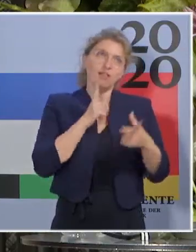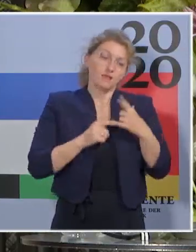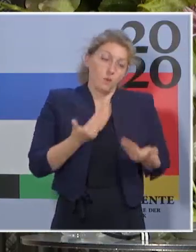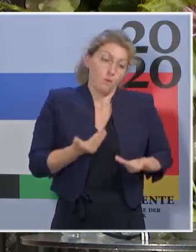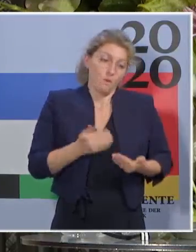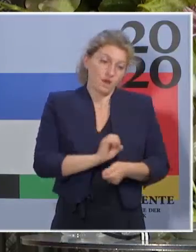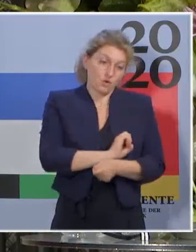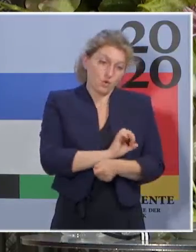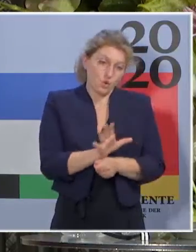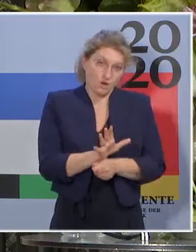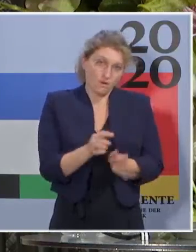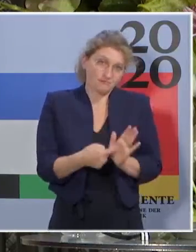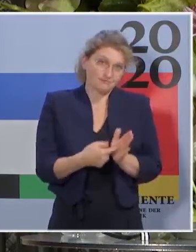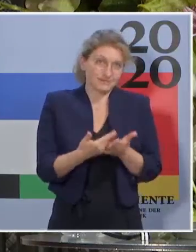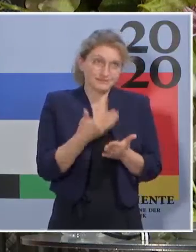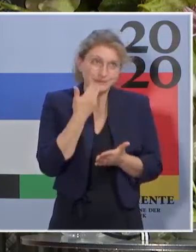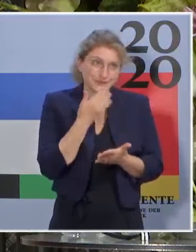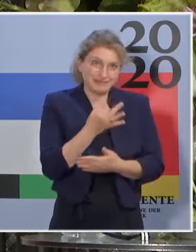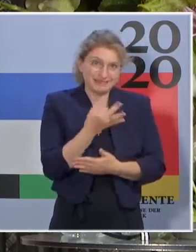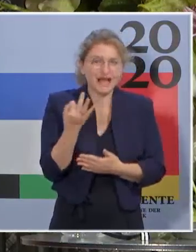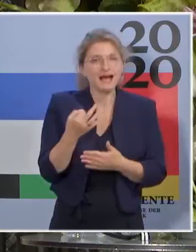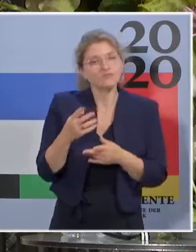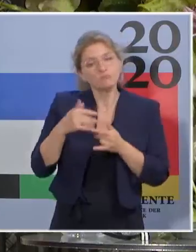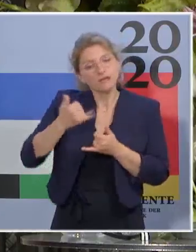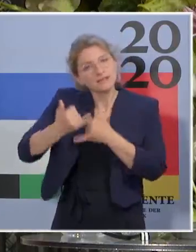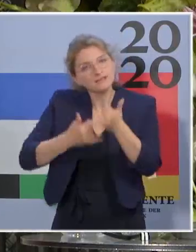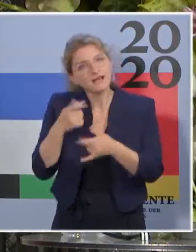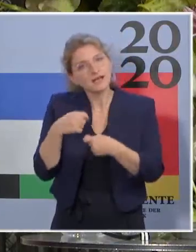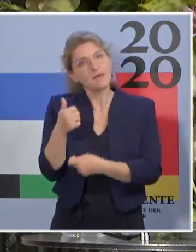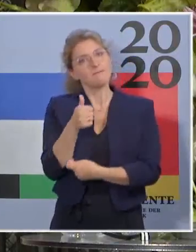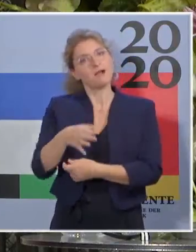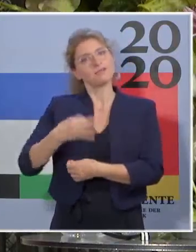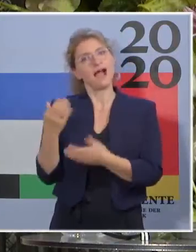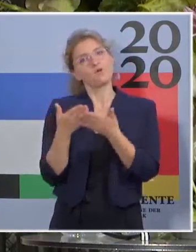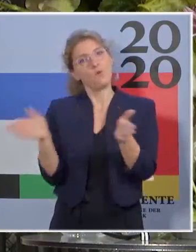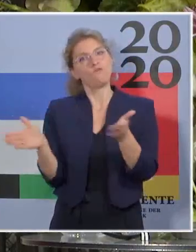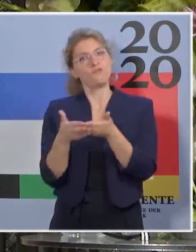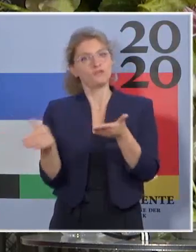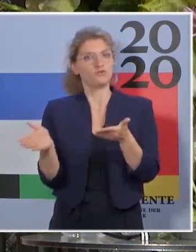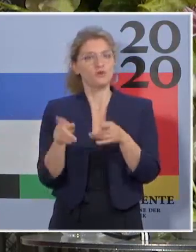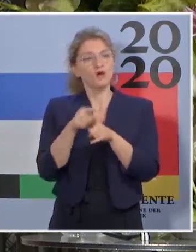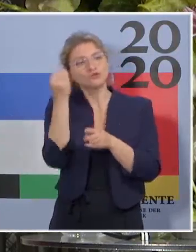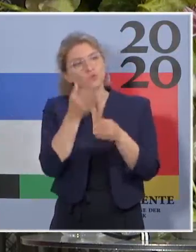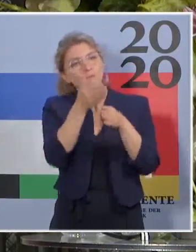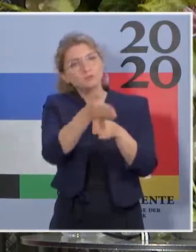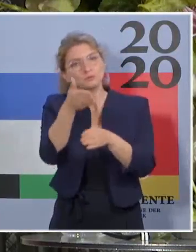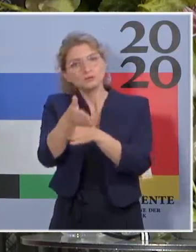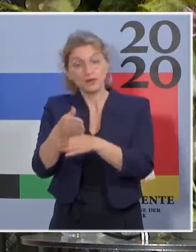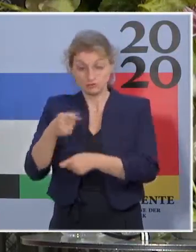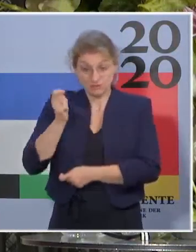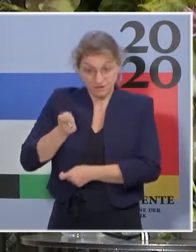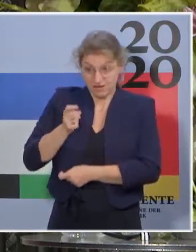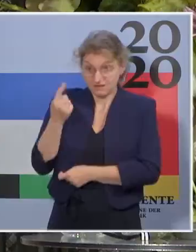gibt es keinen Verfassungstag, aber es hat auch einen Tag der offenen Tür sonst eingeführt, hat Schulen besucht, also die einzelnen Richter